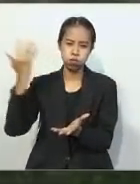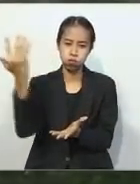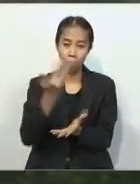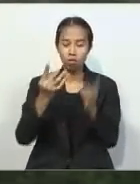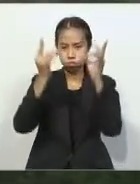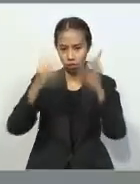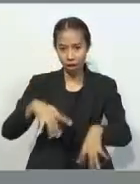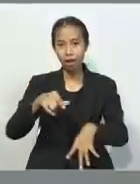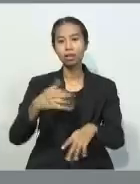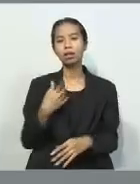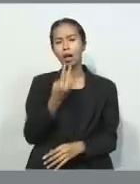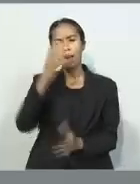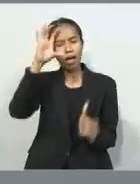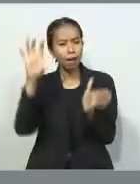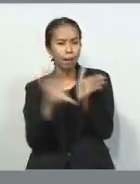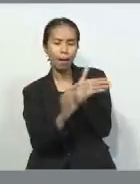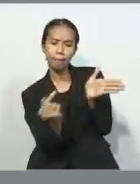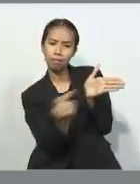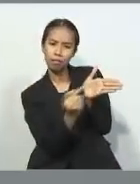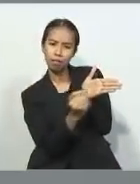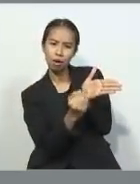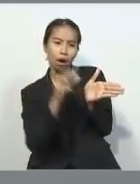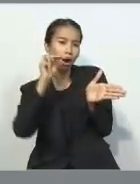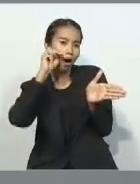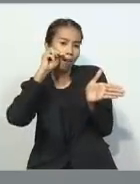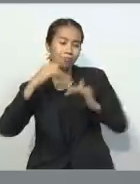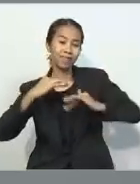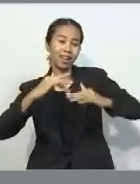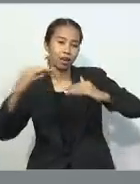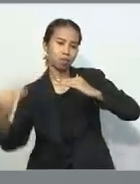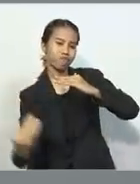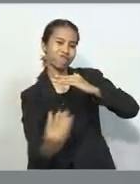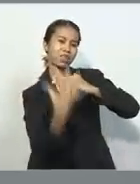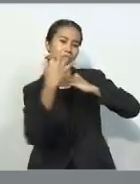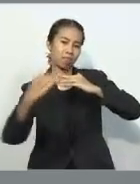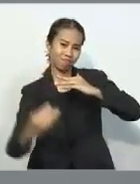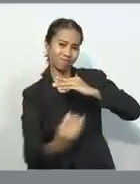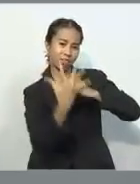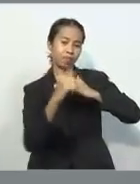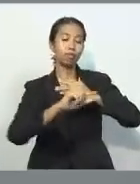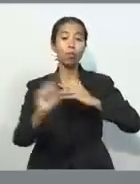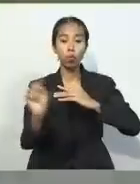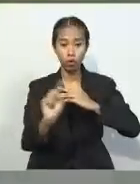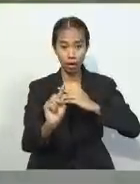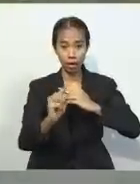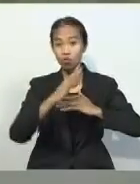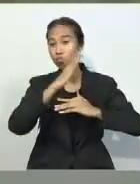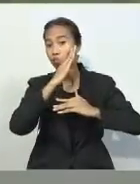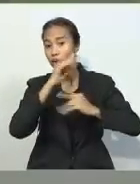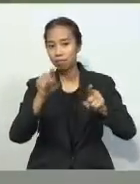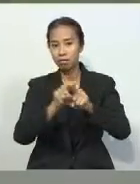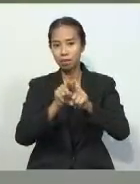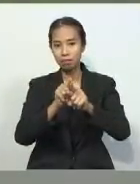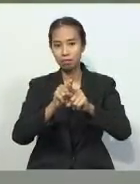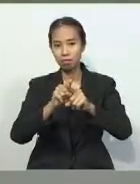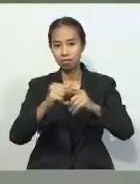ส่วนภาพที่คุณผู้ชมเห็นก็คือน้ำทะเลที่ซัดเข้ามานะฮะตรงไหนที่ไม่ได้ปะทะ